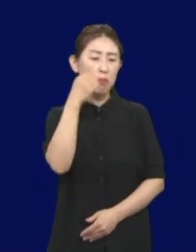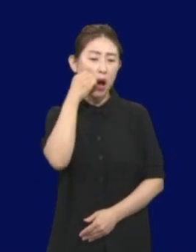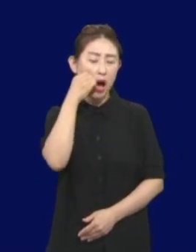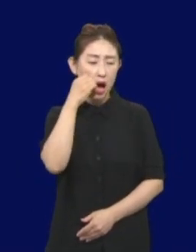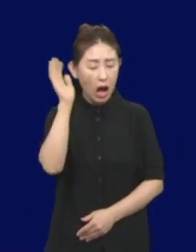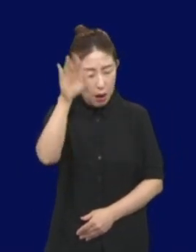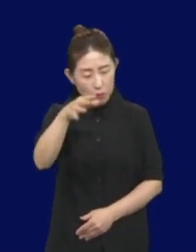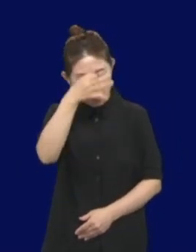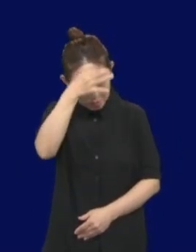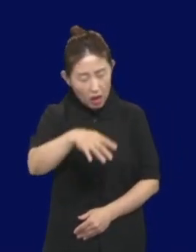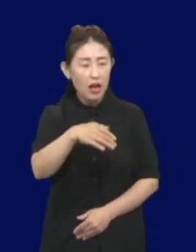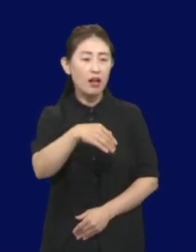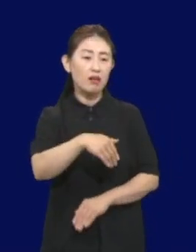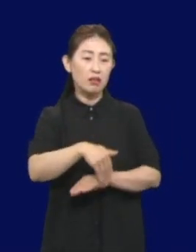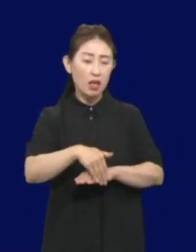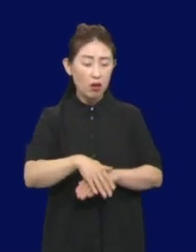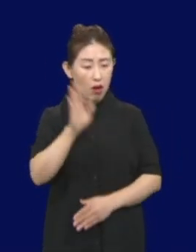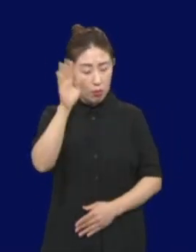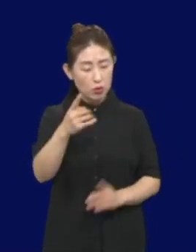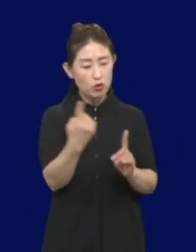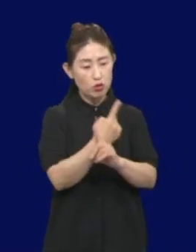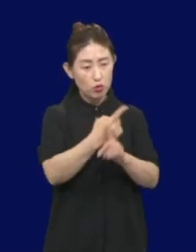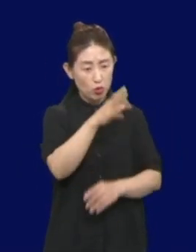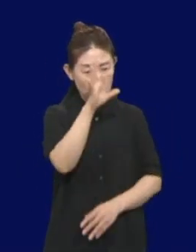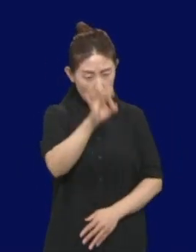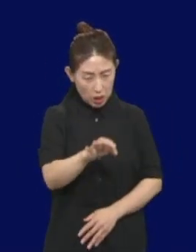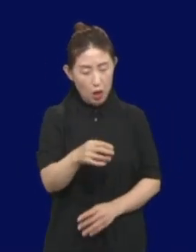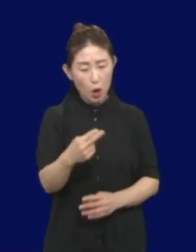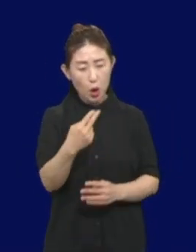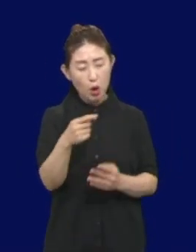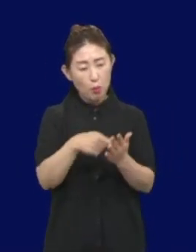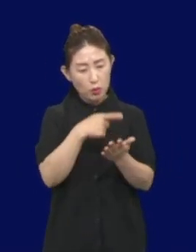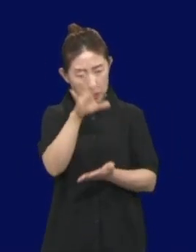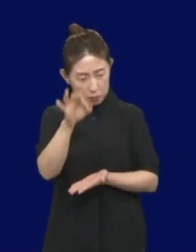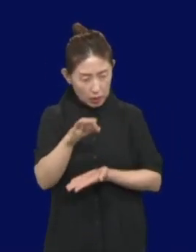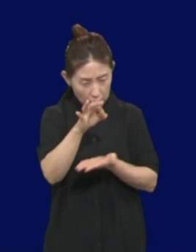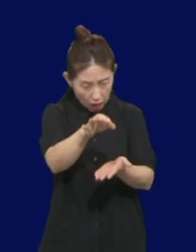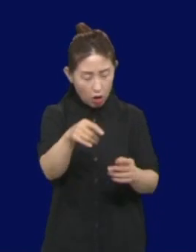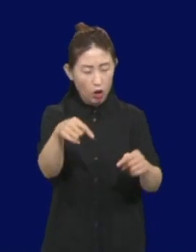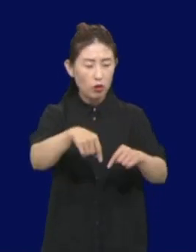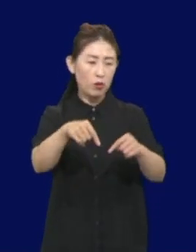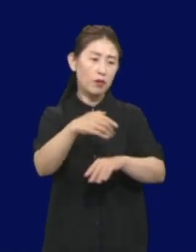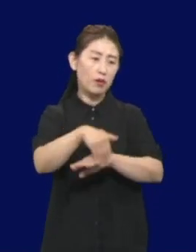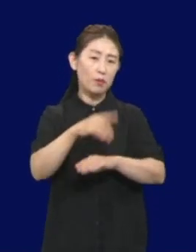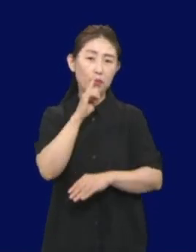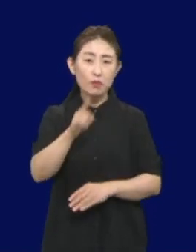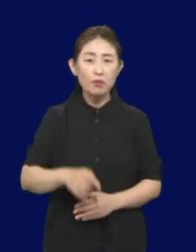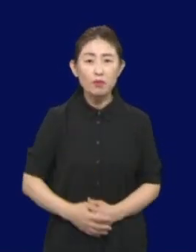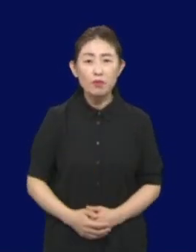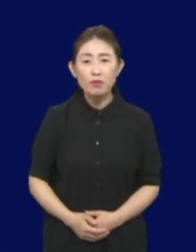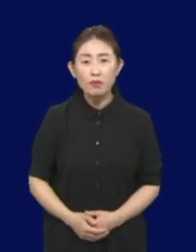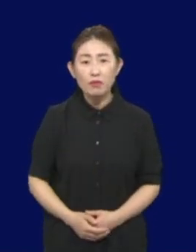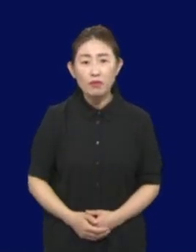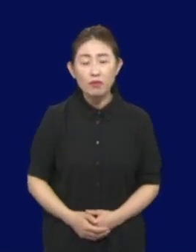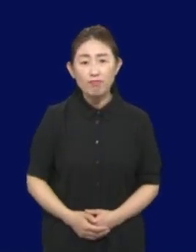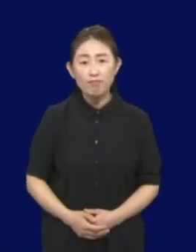사과할 계획이고 이후 치료와 보상과 관련해 논의를 이어가고 있다고 전해왔습니다. TJB 이수복입니다.